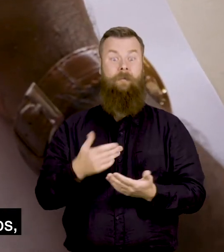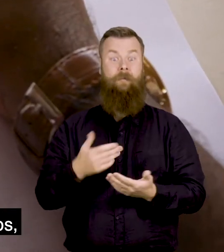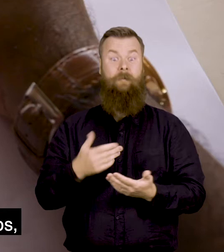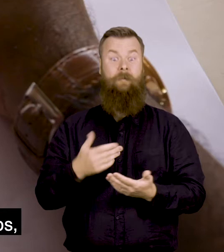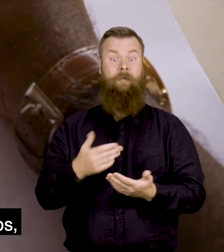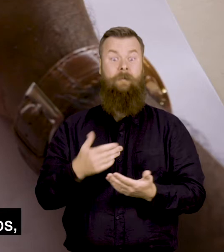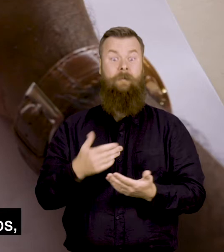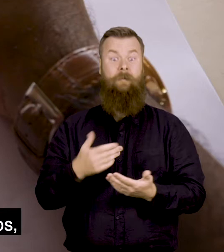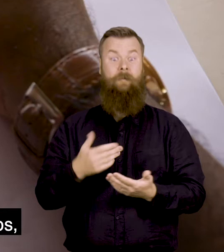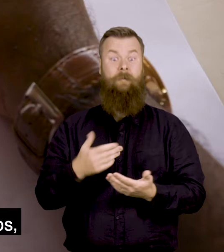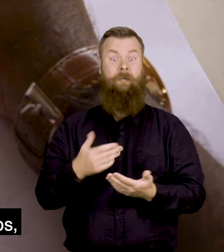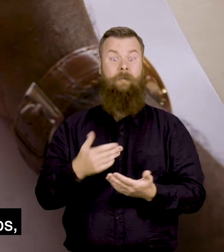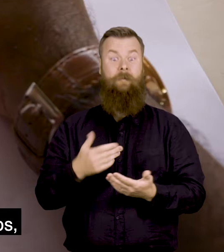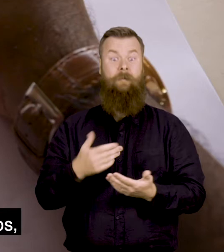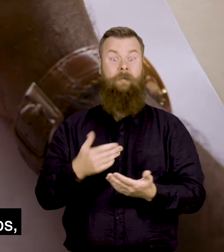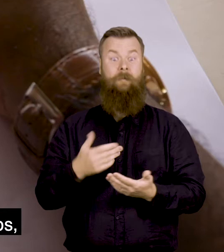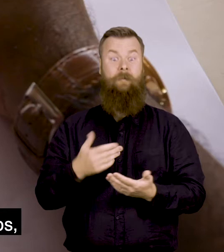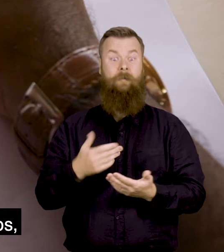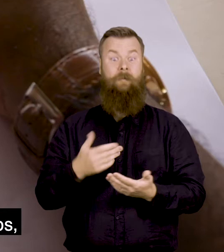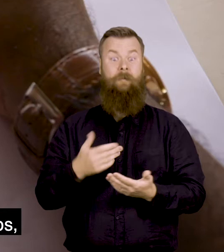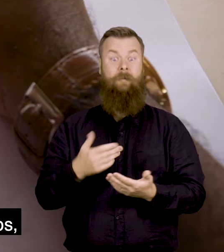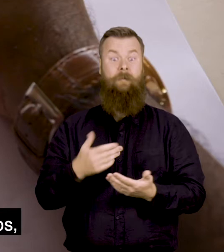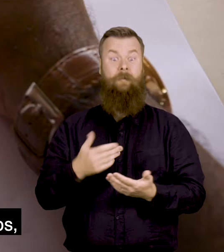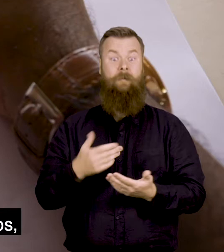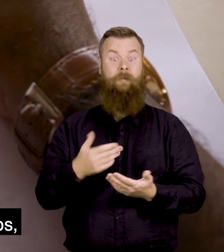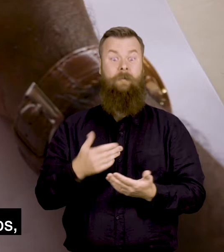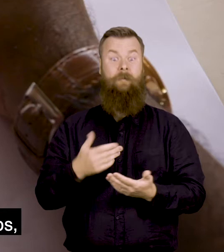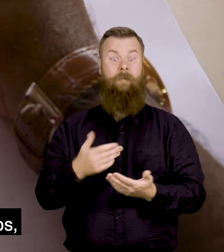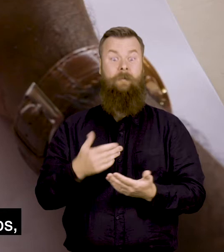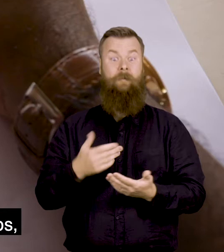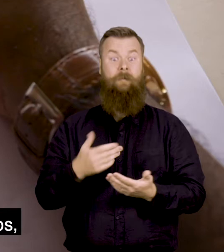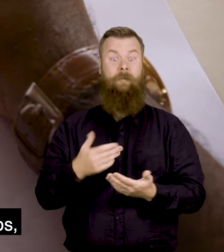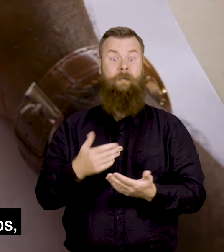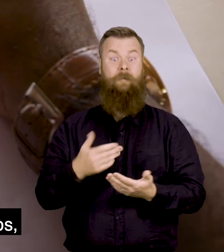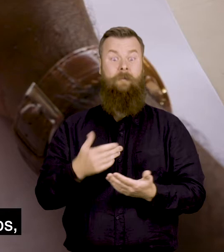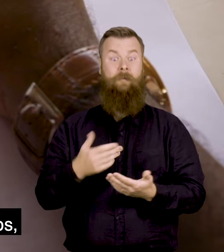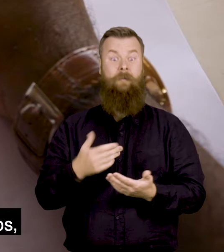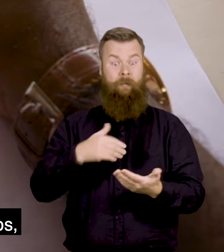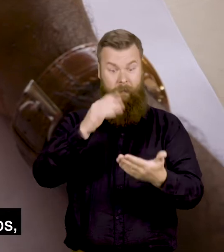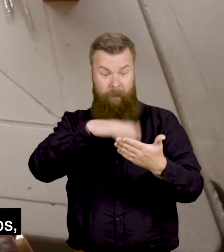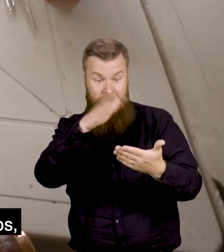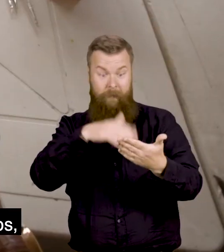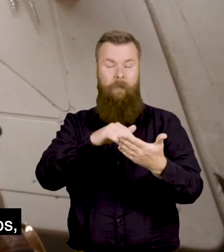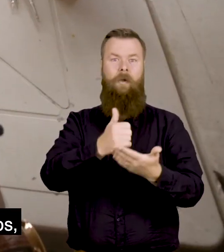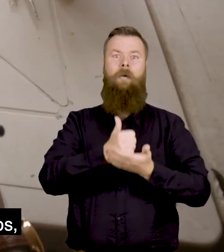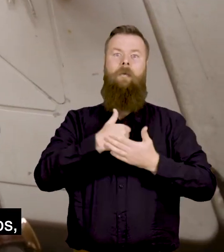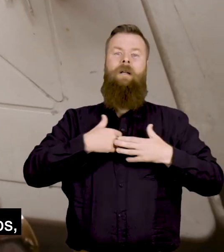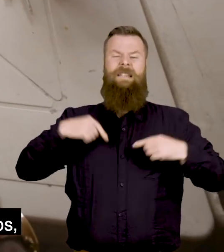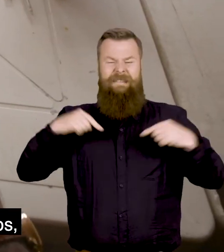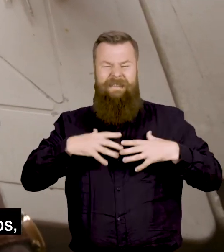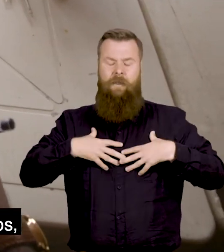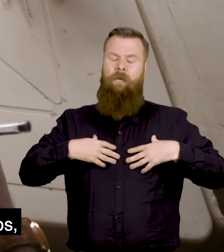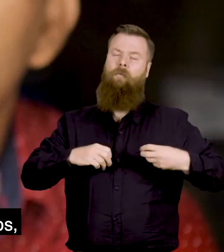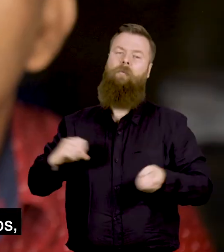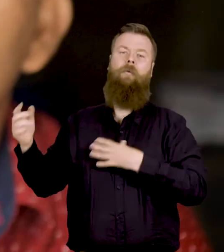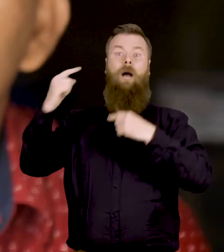cabane en tôle ondulée, Mauricio se lève et cuisine avec sa mère devant un four. La douleur que j'ai ressentie dans